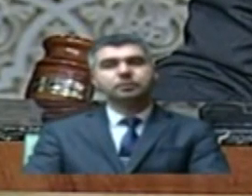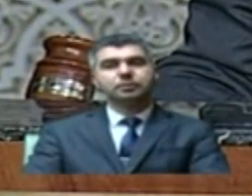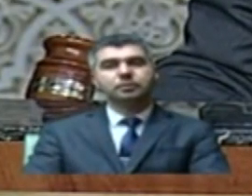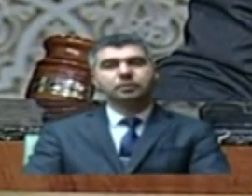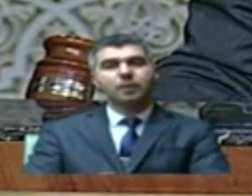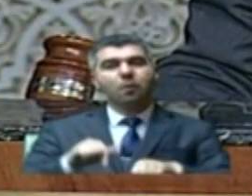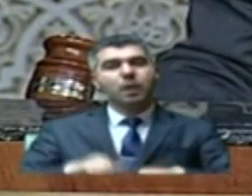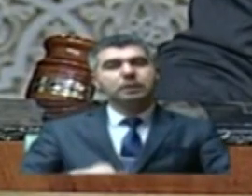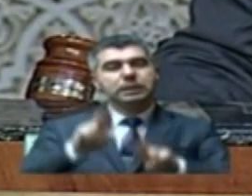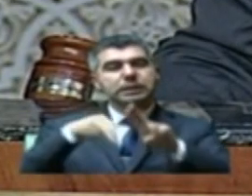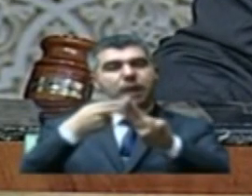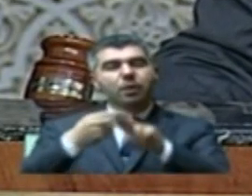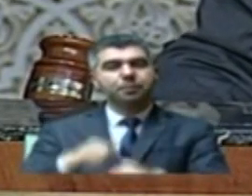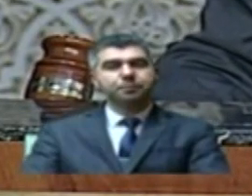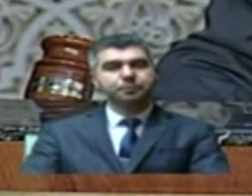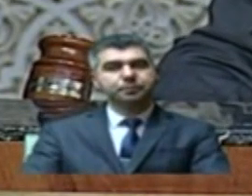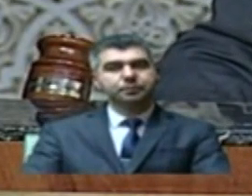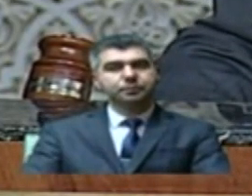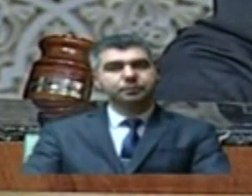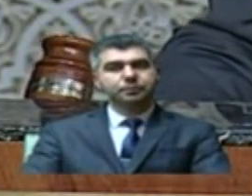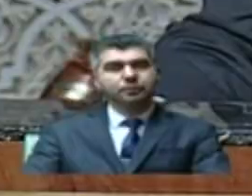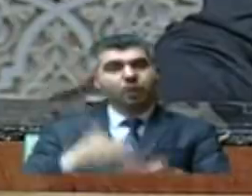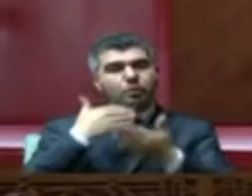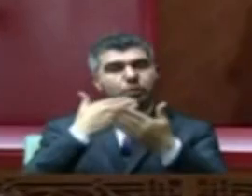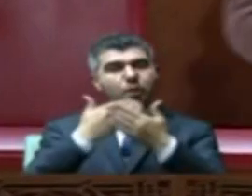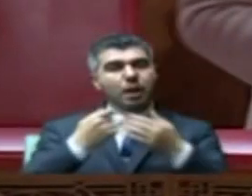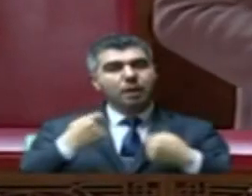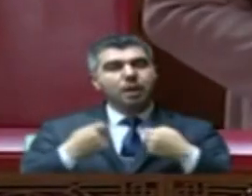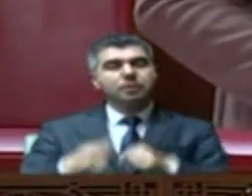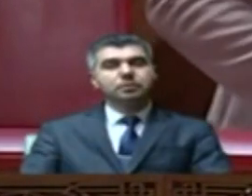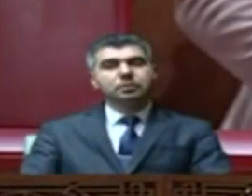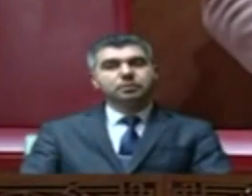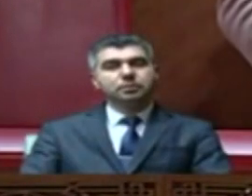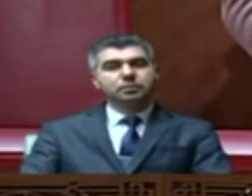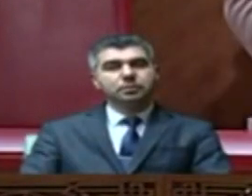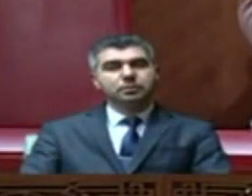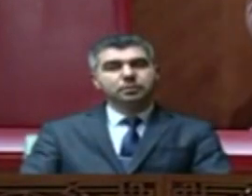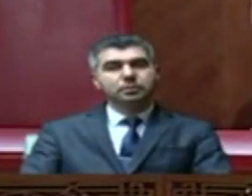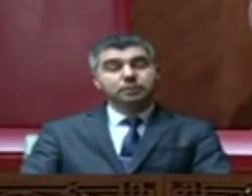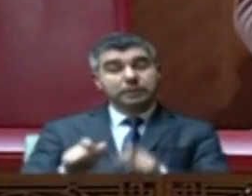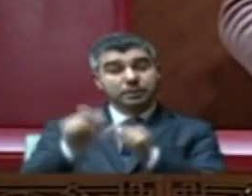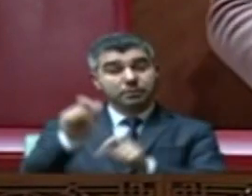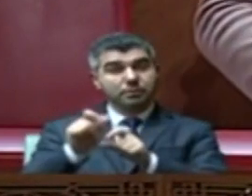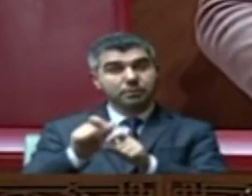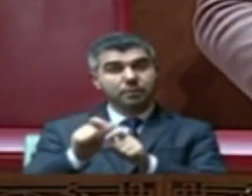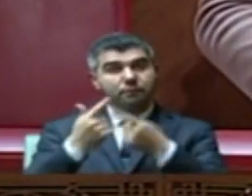السيدة الوزيرة، في إطار التعقيب تفضلي. سيدة الرئيس، طبعا الفئة ديال